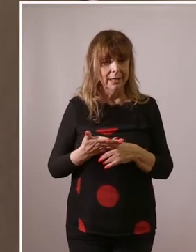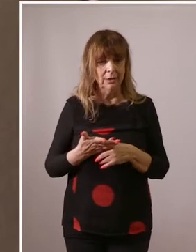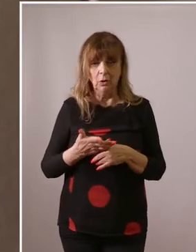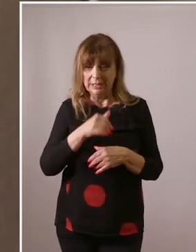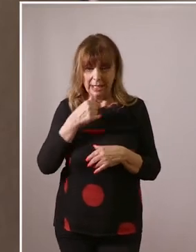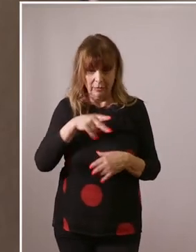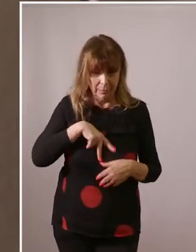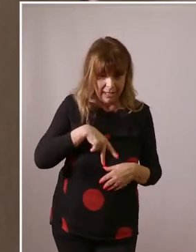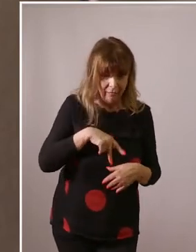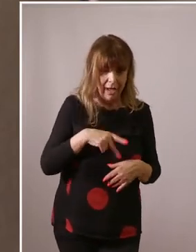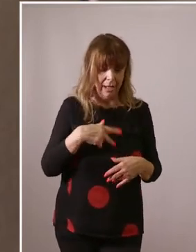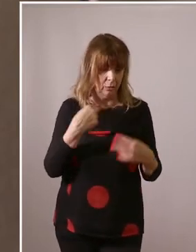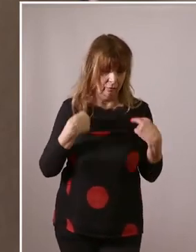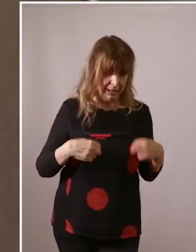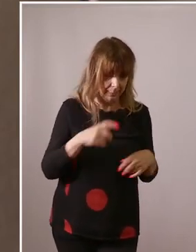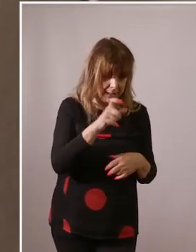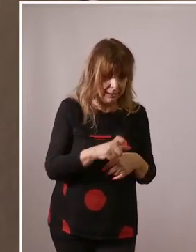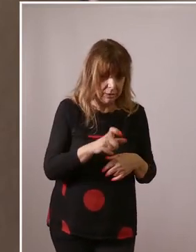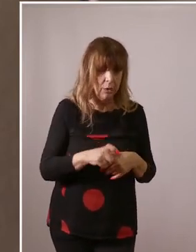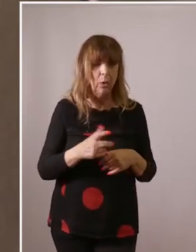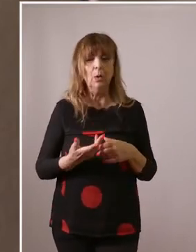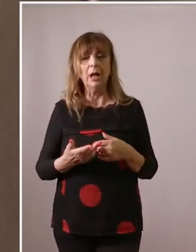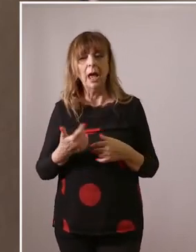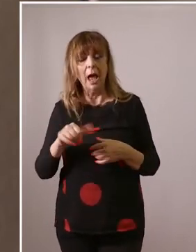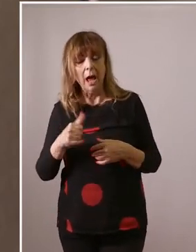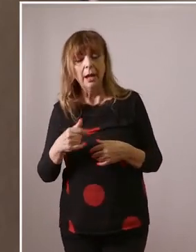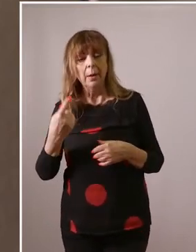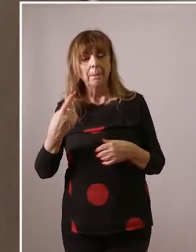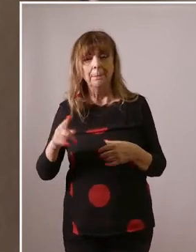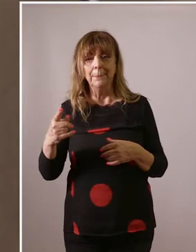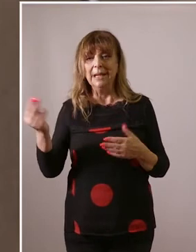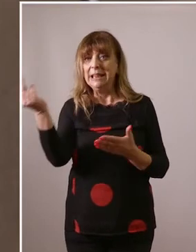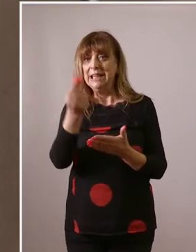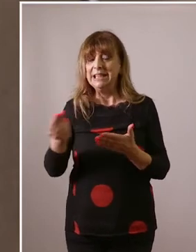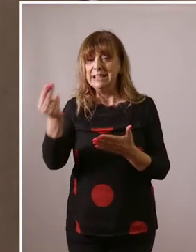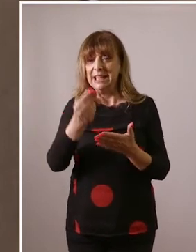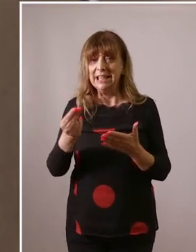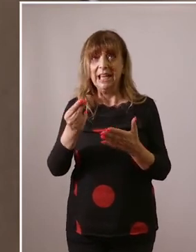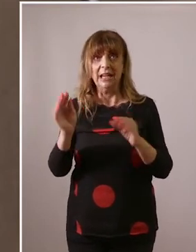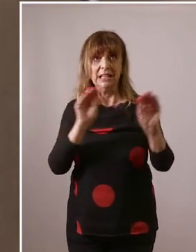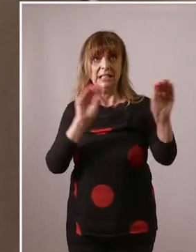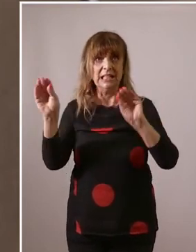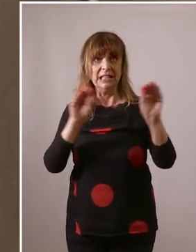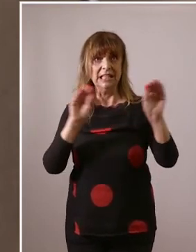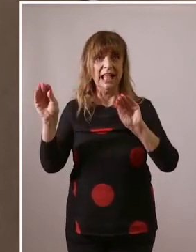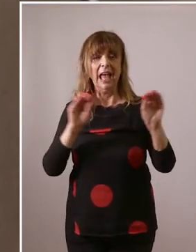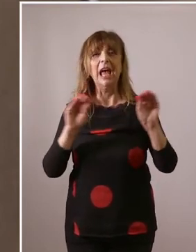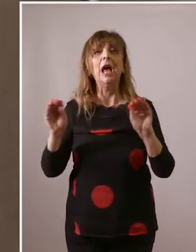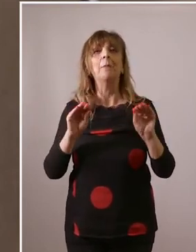privatissimi della vita delle persone quanto per esempio per disegnare assetti istituzionali complessi